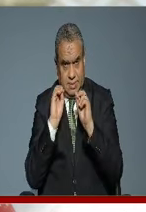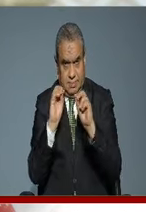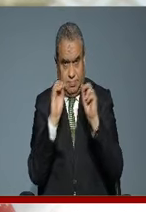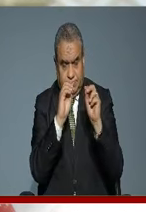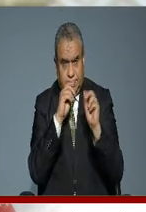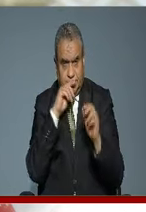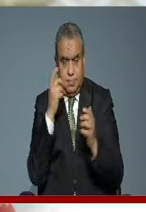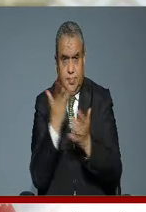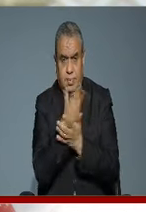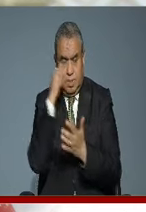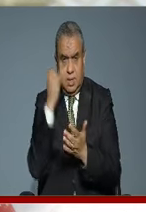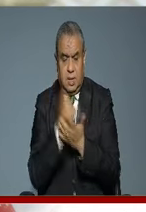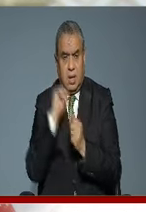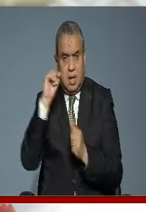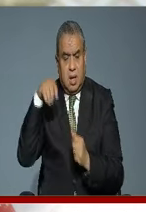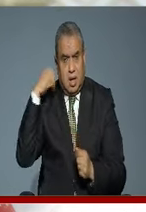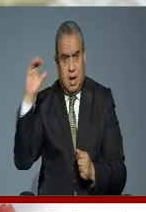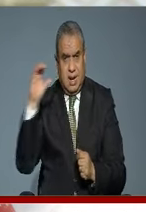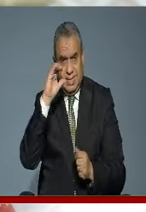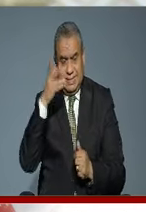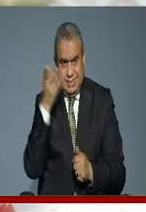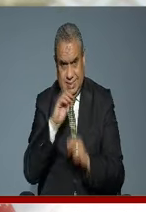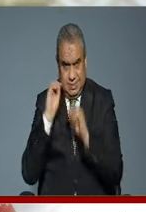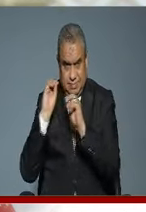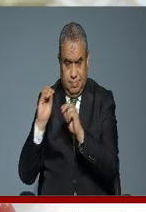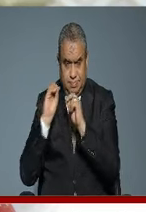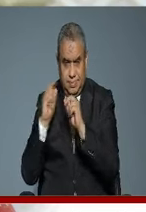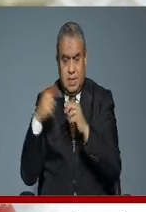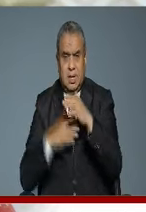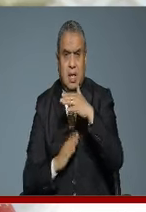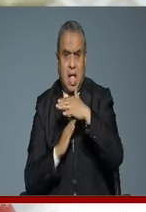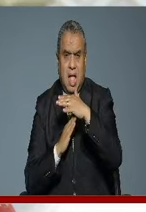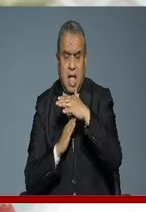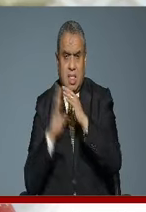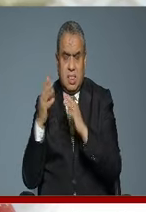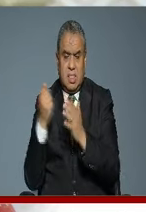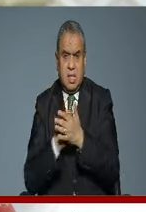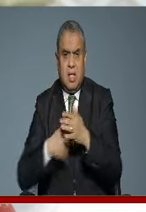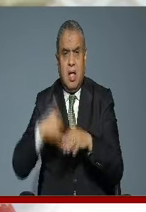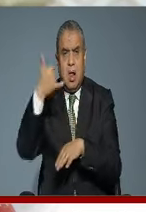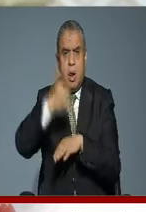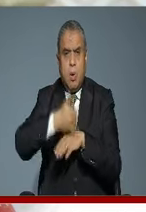وفخامة الرئيس، فإن للأسف فإن المؤسسات